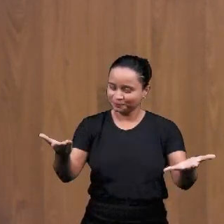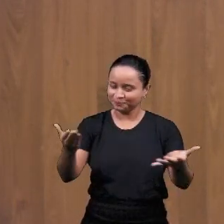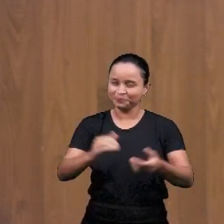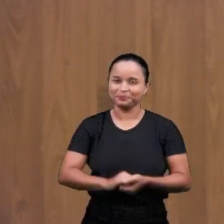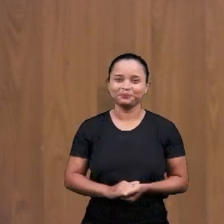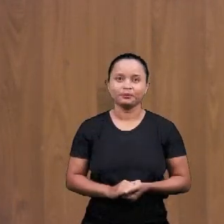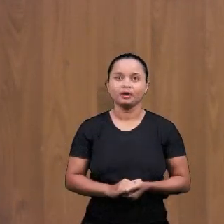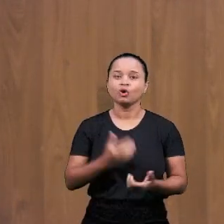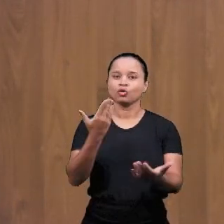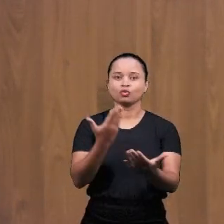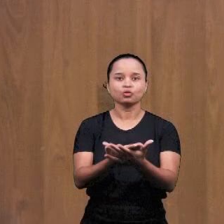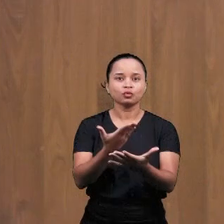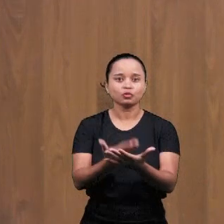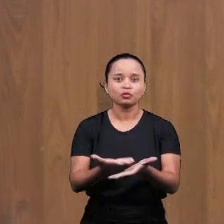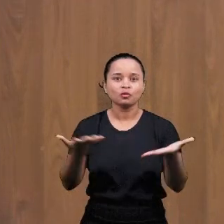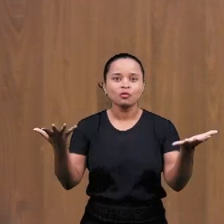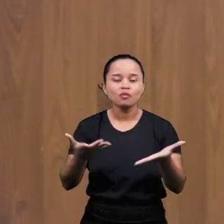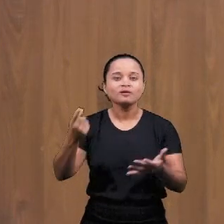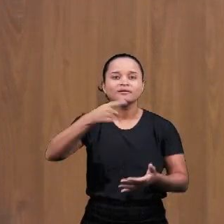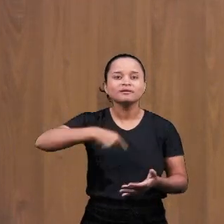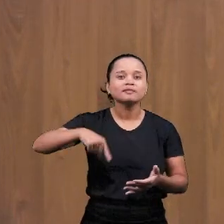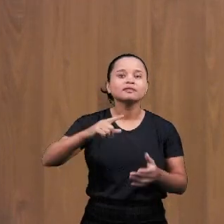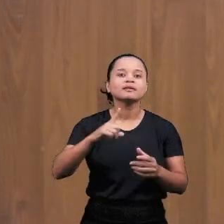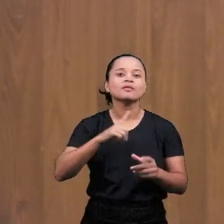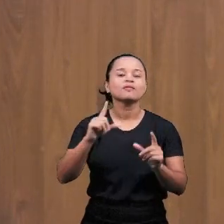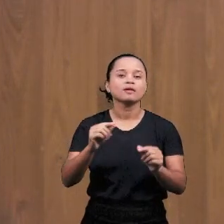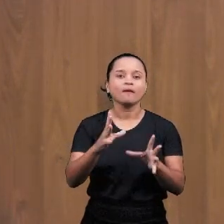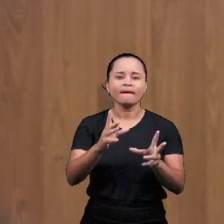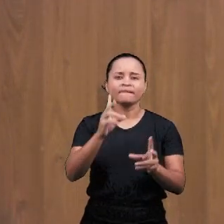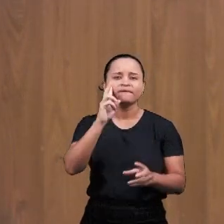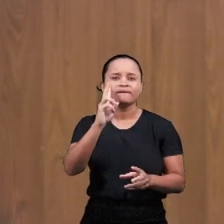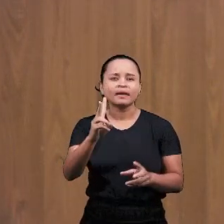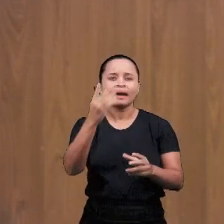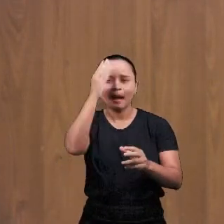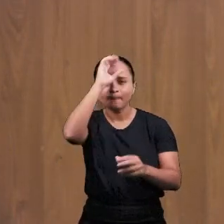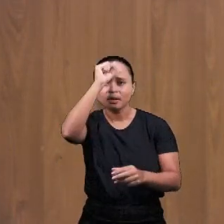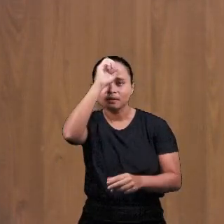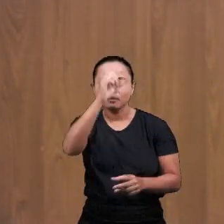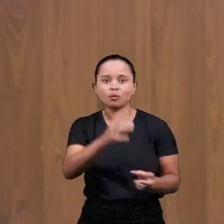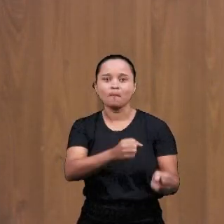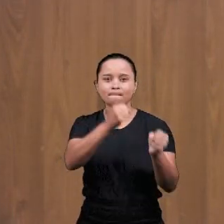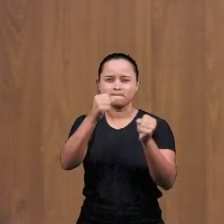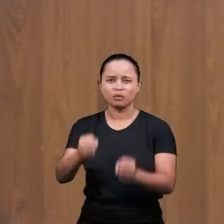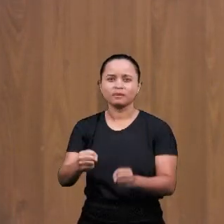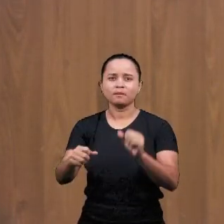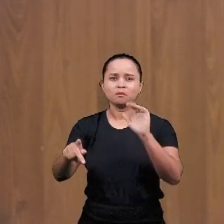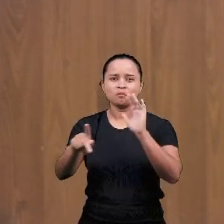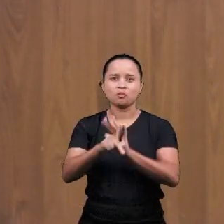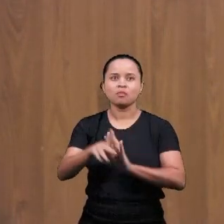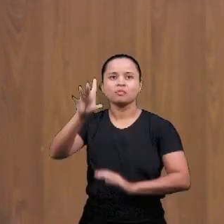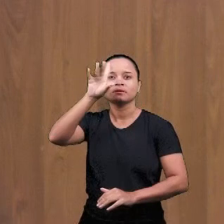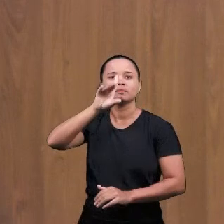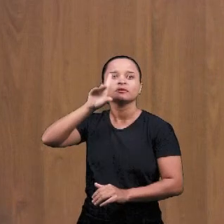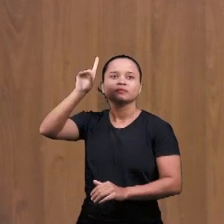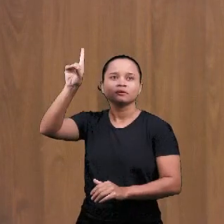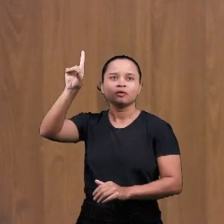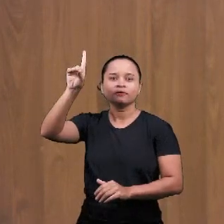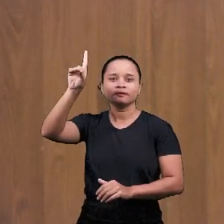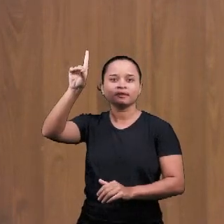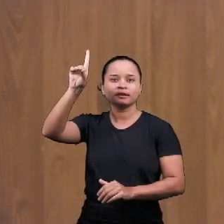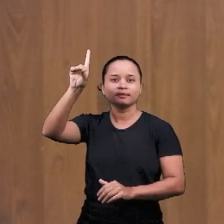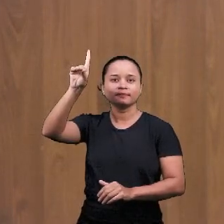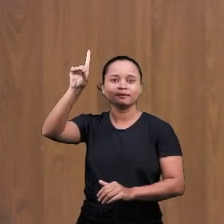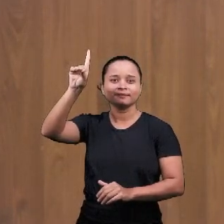de voir le pouvoir de Dieu dans la vie de Joseph. Aujourd'hui, nous allons voir qu'est-ce qui s'est passé avec Joseph quand il était dans la maison